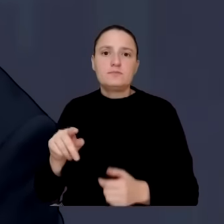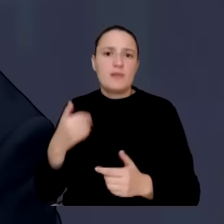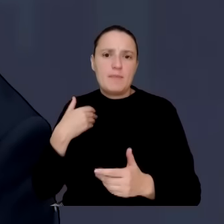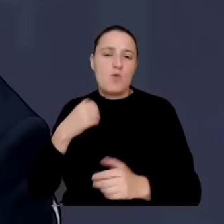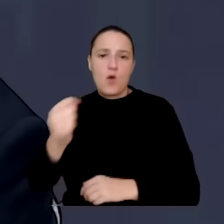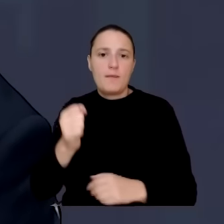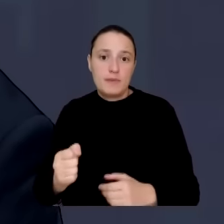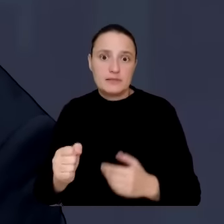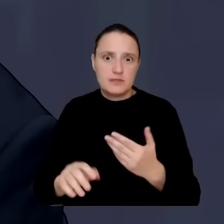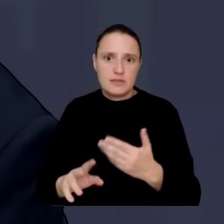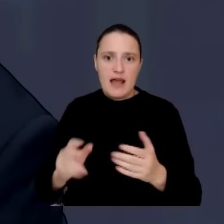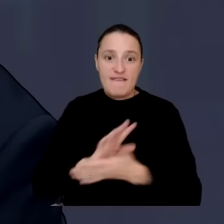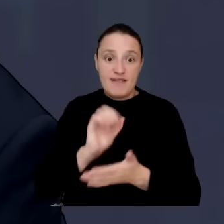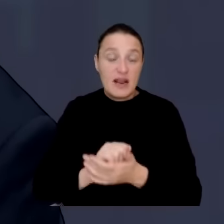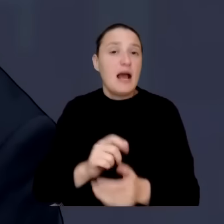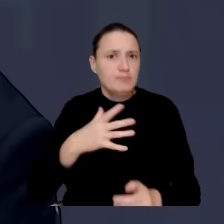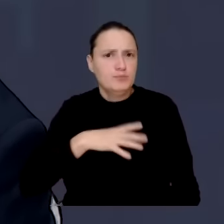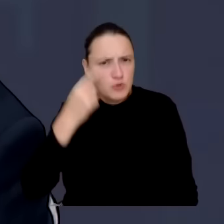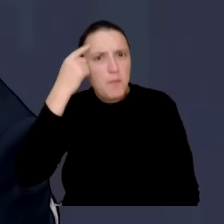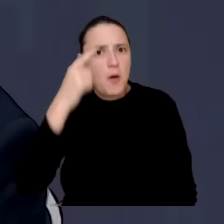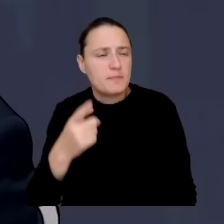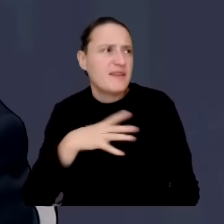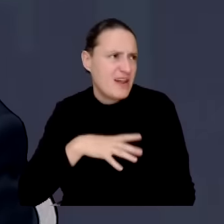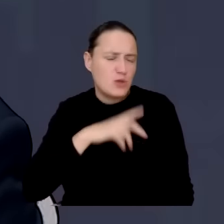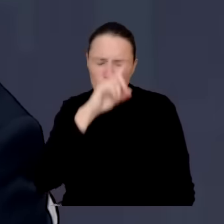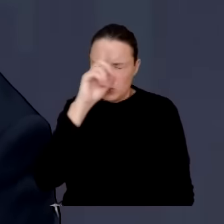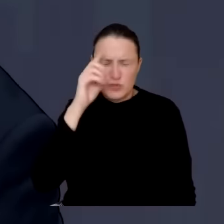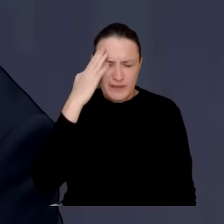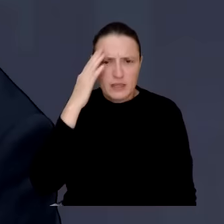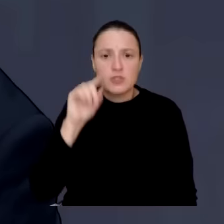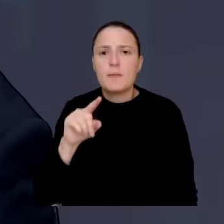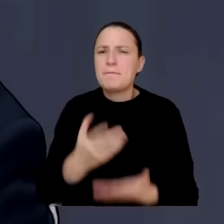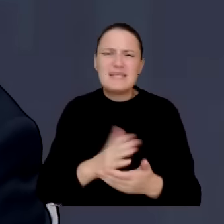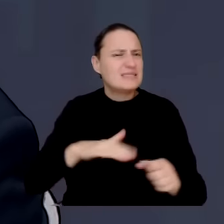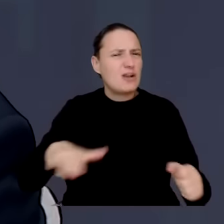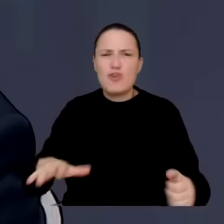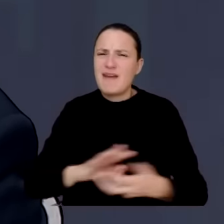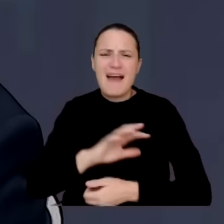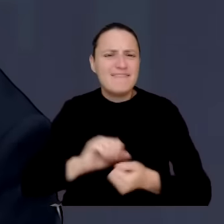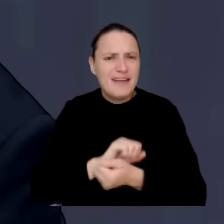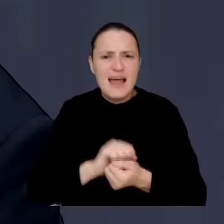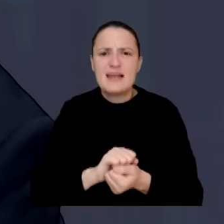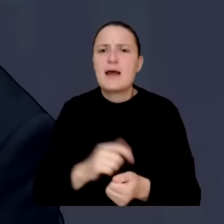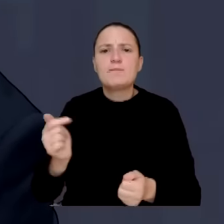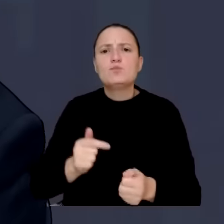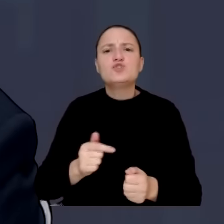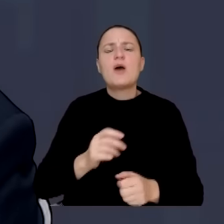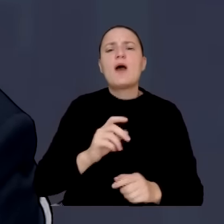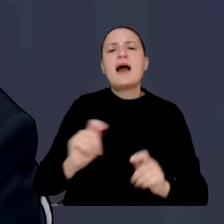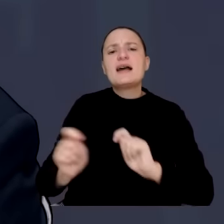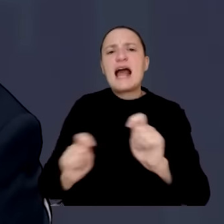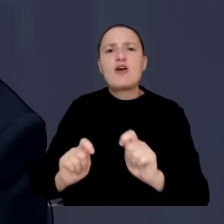przypomnę dlatego że warto to żeby to Ludzie jednak rzeczywiście wiedzieli bo to była gigantyczna Międzynarodowa afera musiała interweniować ambasada